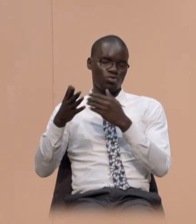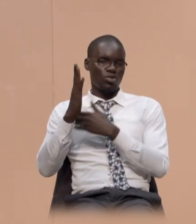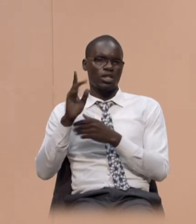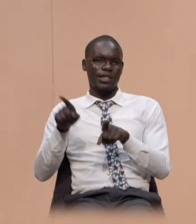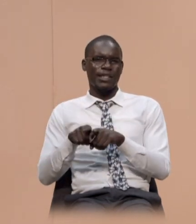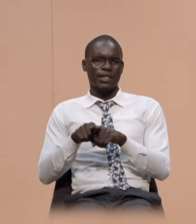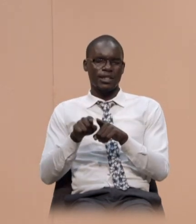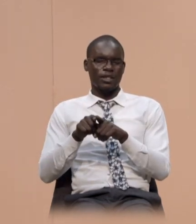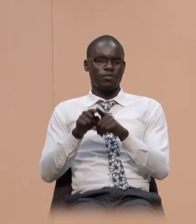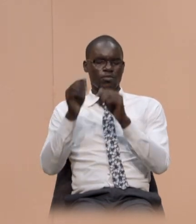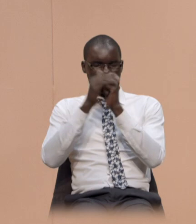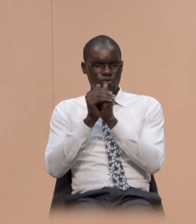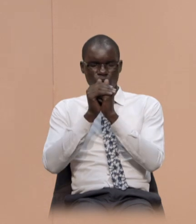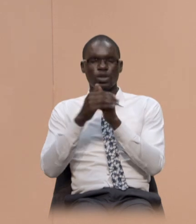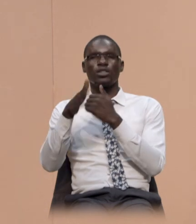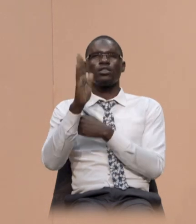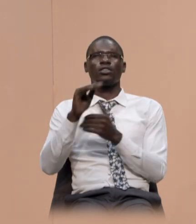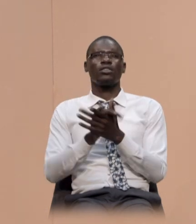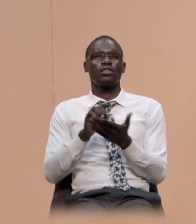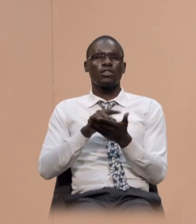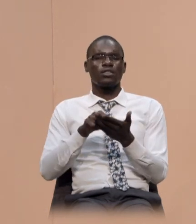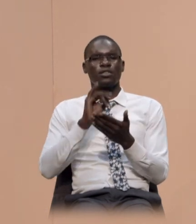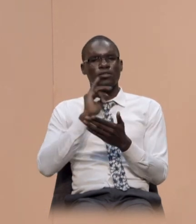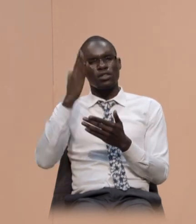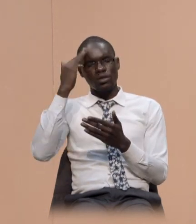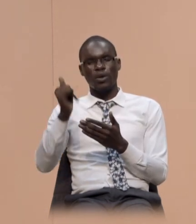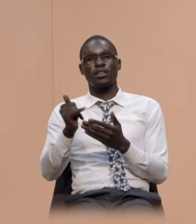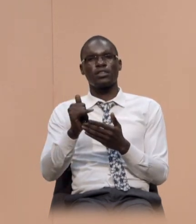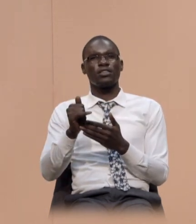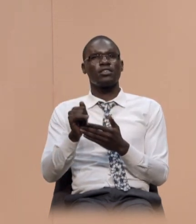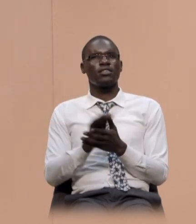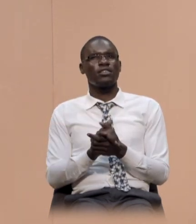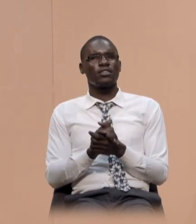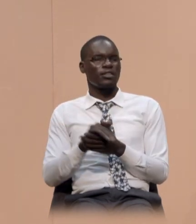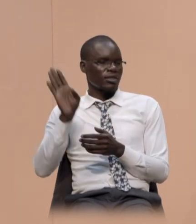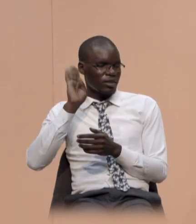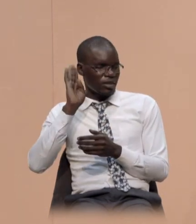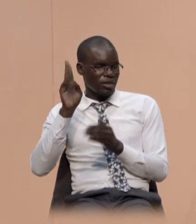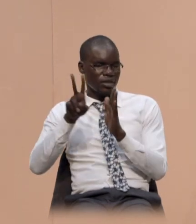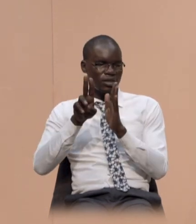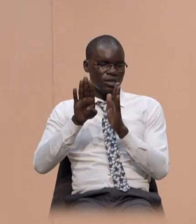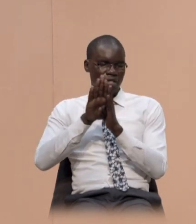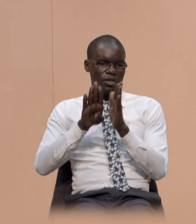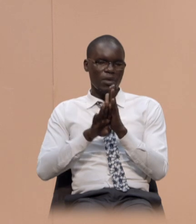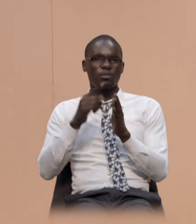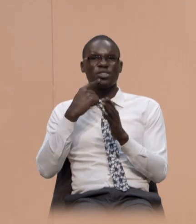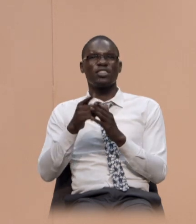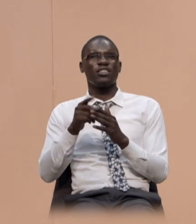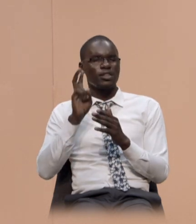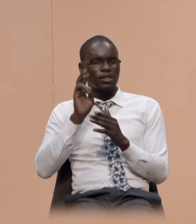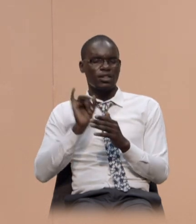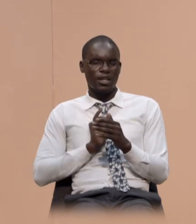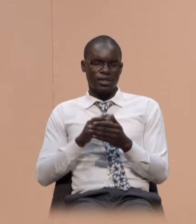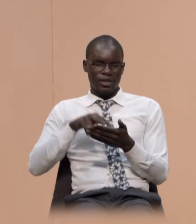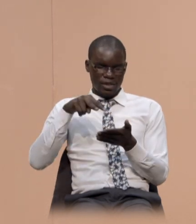Mungu, worship God. Hii ndiyo sababu, unasikia Biblia inasema, ya kwamba, look, I stand at the door